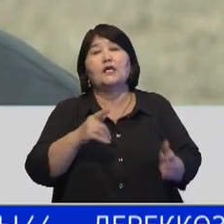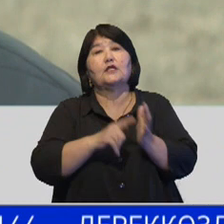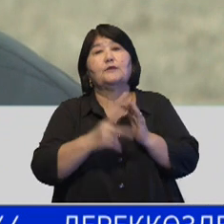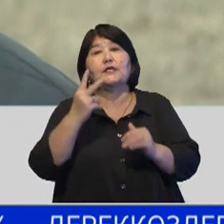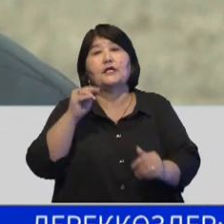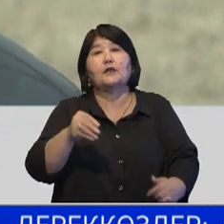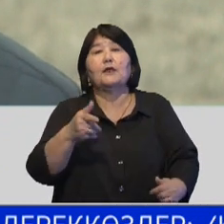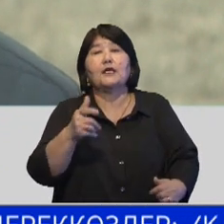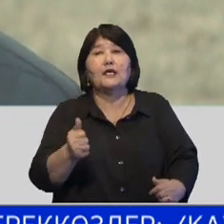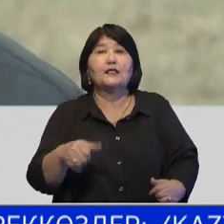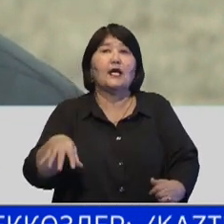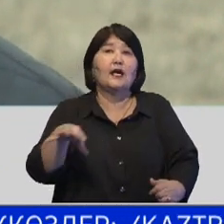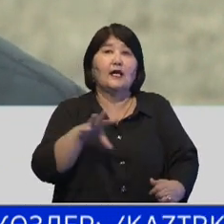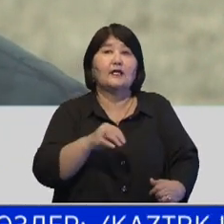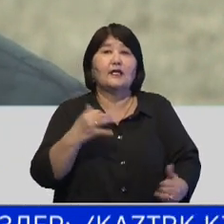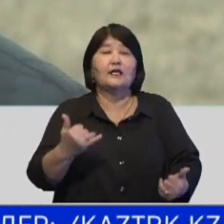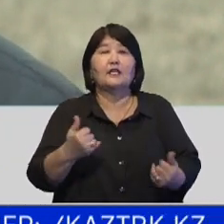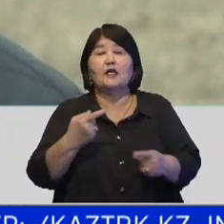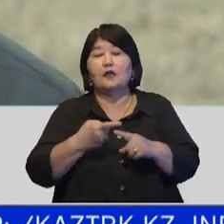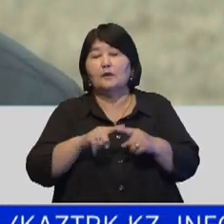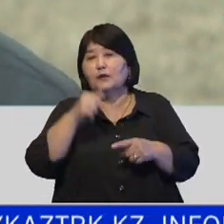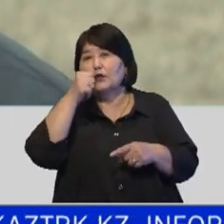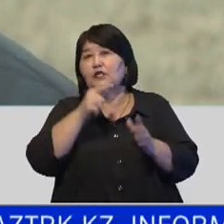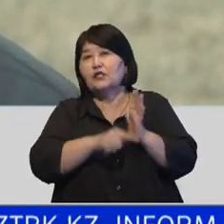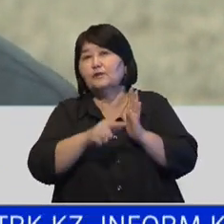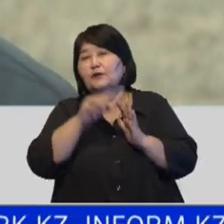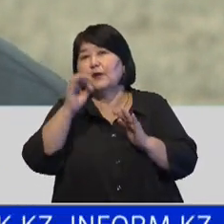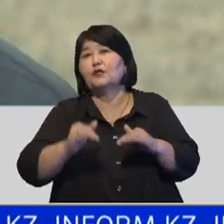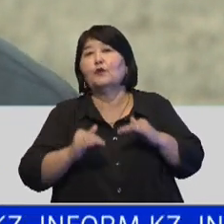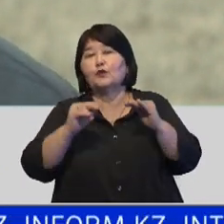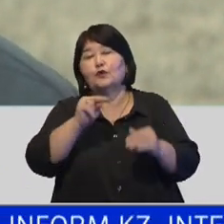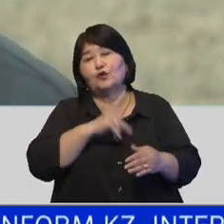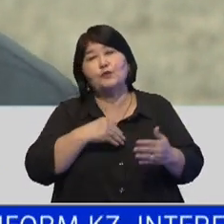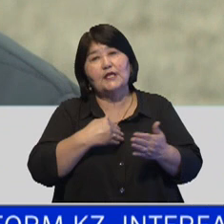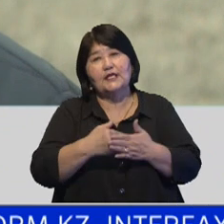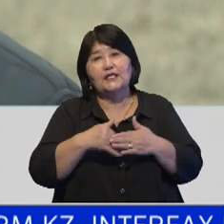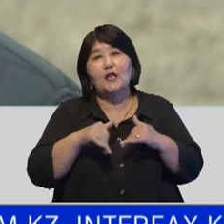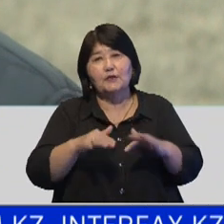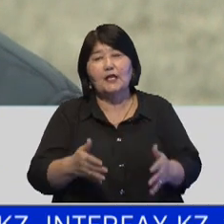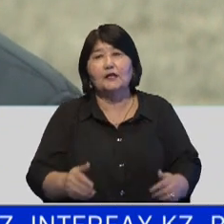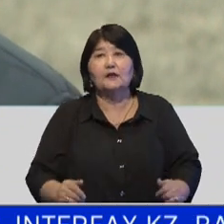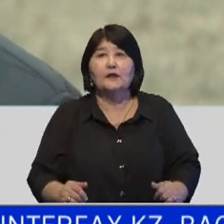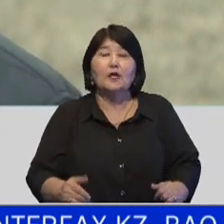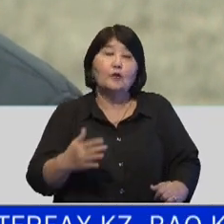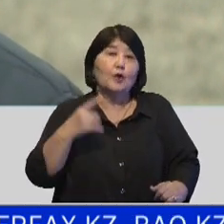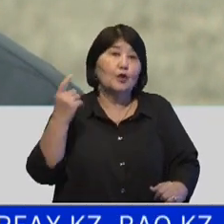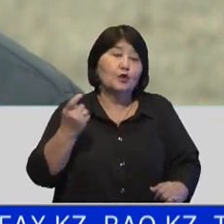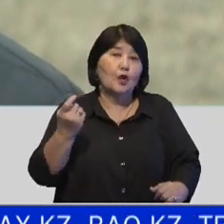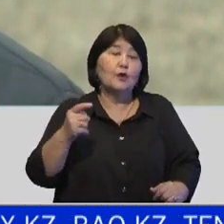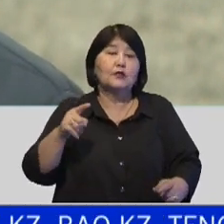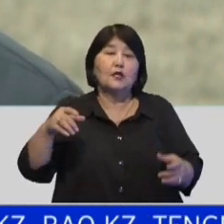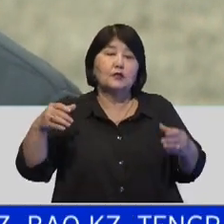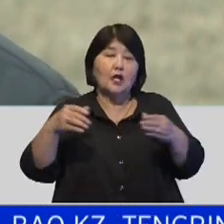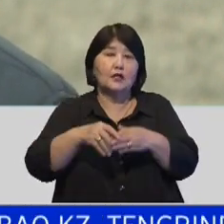гектар ауызба дегістіктің. Енді биылғы жылы соны 70%-ға дейін көтеруге жұмыстар жасалып жатыр. Бұл шаруашылық құрылымдарының